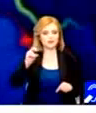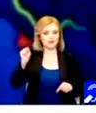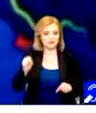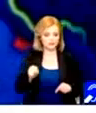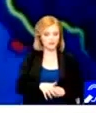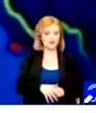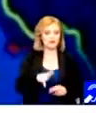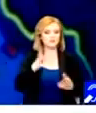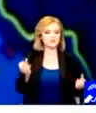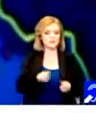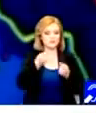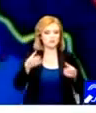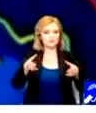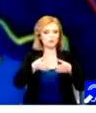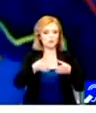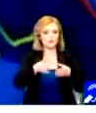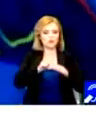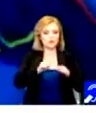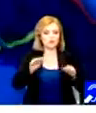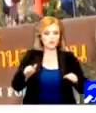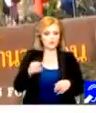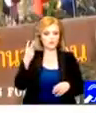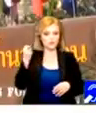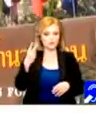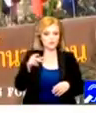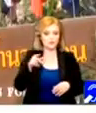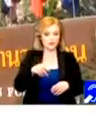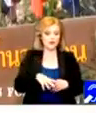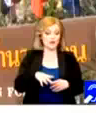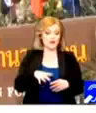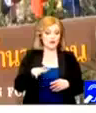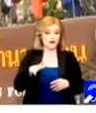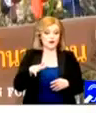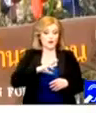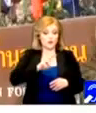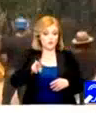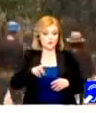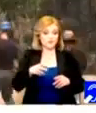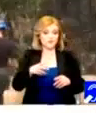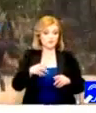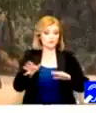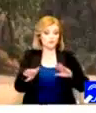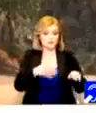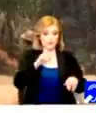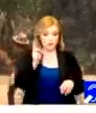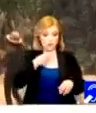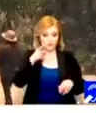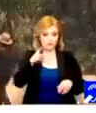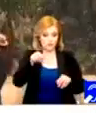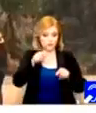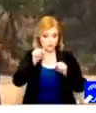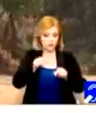acum locurile pentru prima dată de la eveniment. Ambii au făcut parte din dispozitivul internațional care i-a scos în viață pe cei 12 băieți